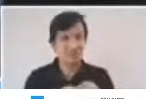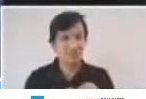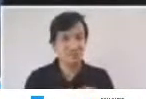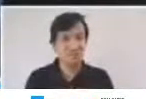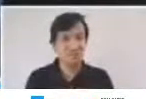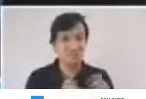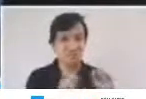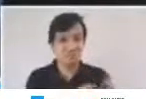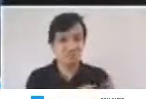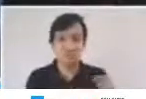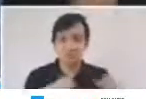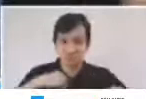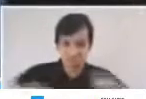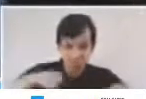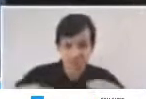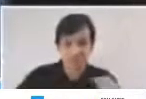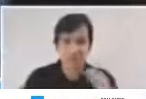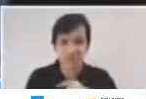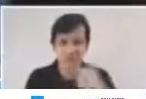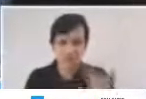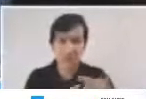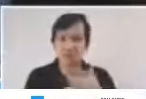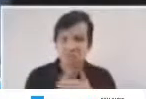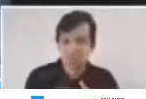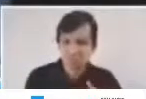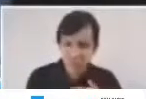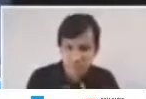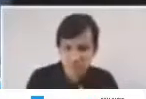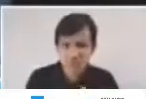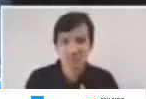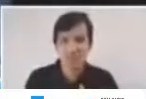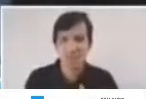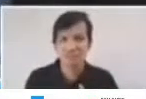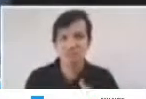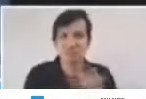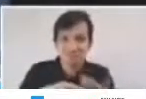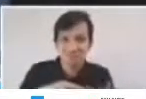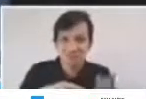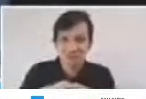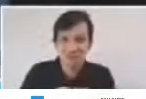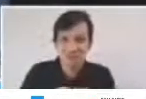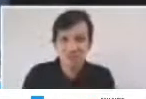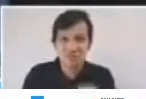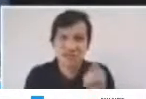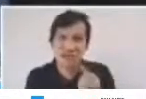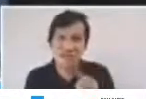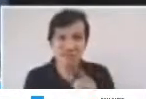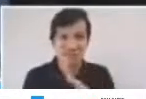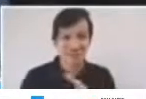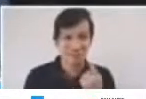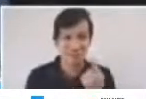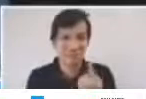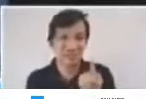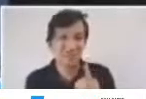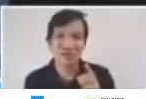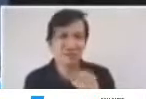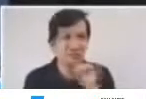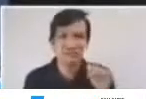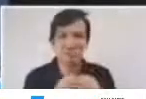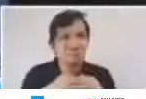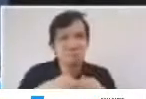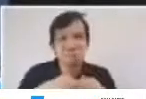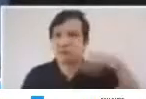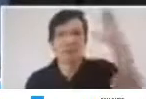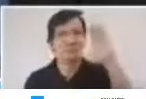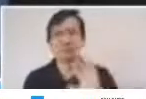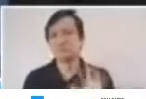salon dito sa pareho po sa GCQ at MGCQ areas. Linawin lang po natin sa publiko, lalo na